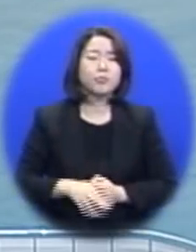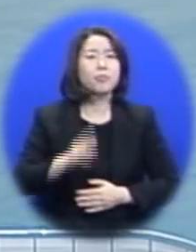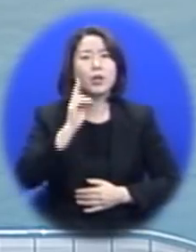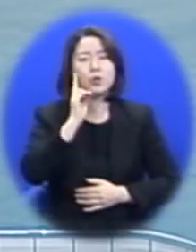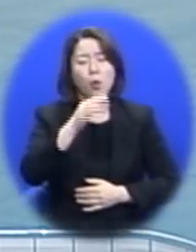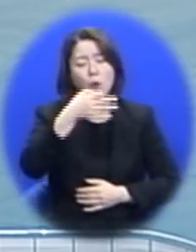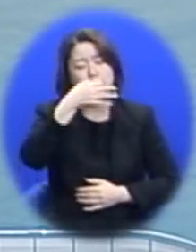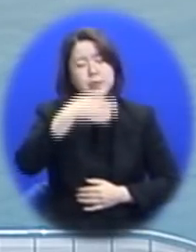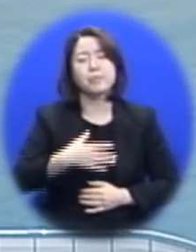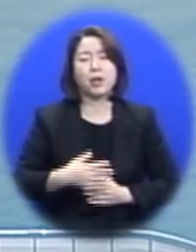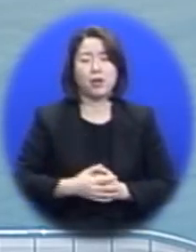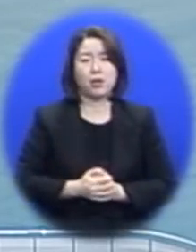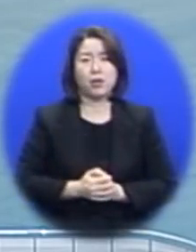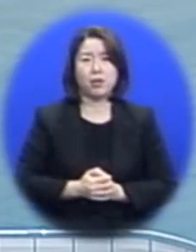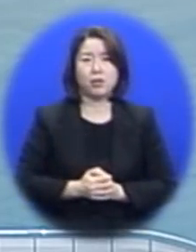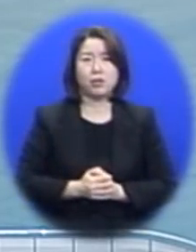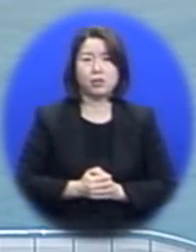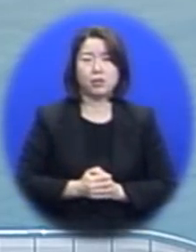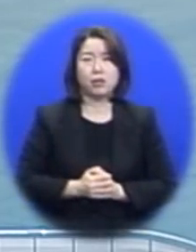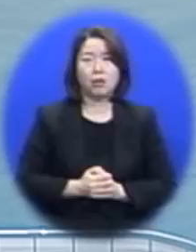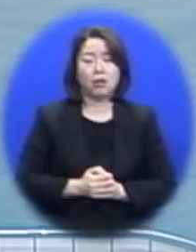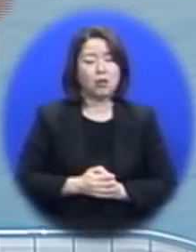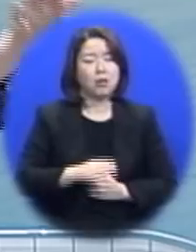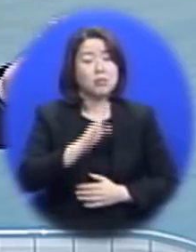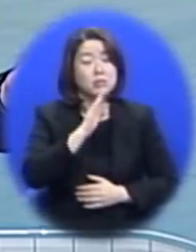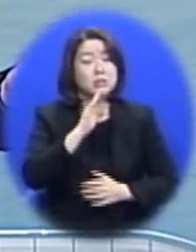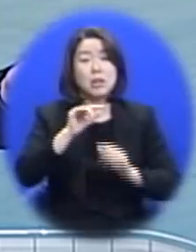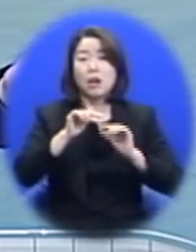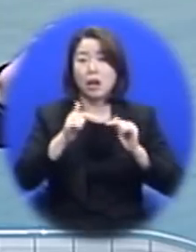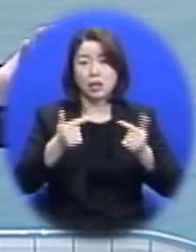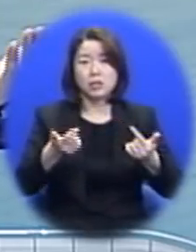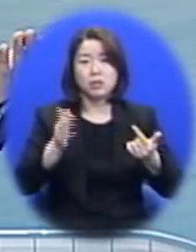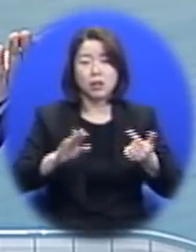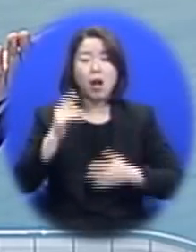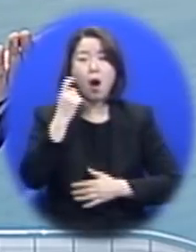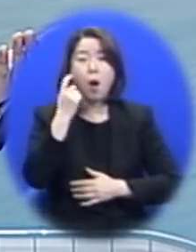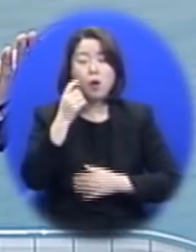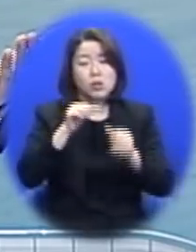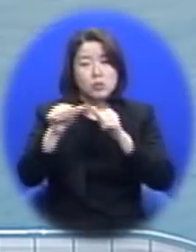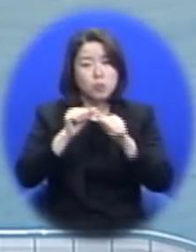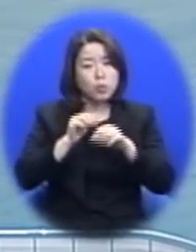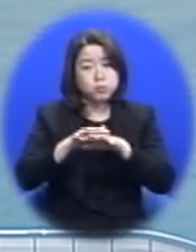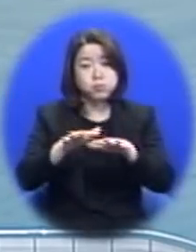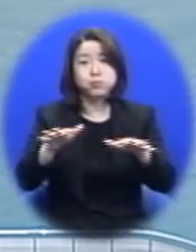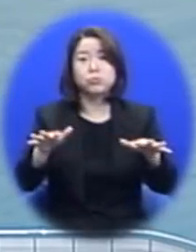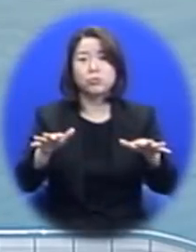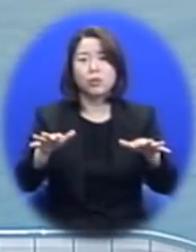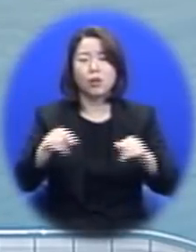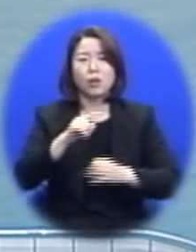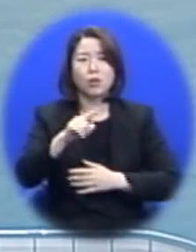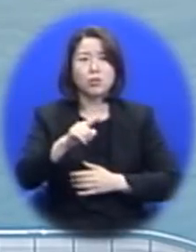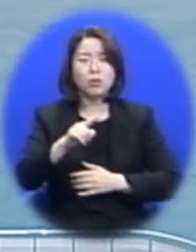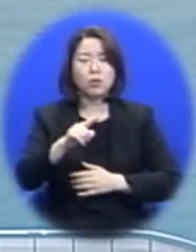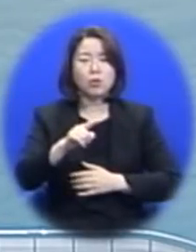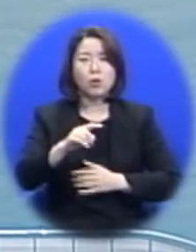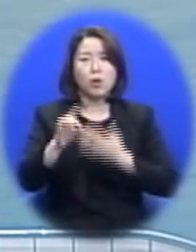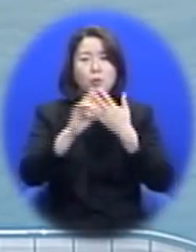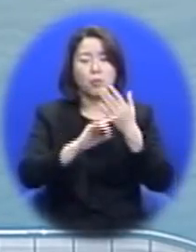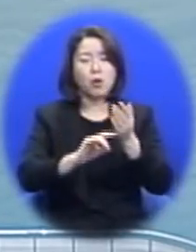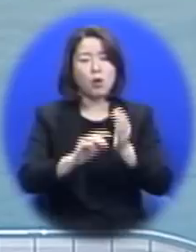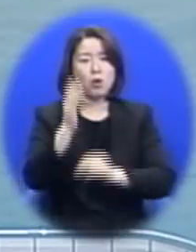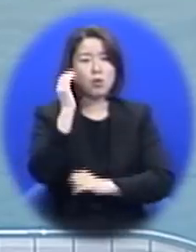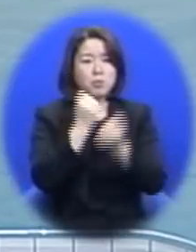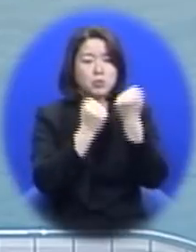너무너무 힘들었어요. 있지도 않은 일로 소문이 그렇게 도는데 이건 해명해야 될 일이죠. 너무너무